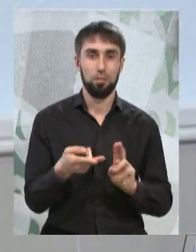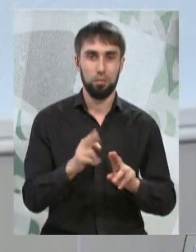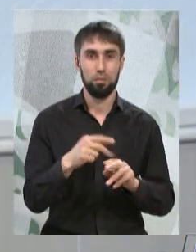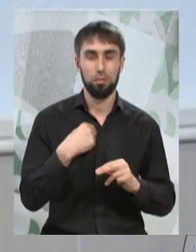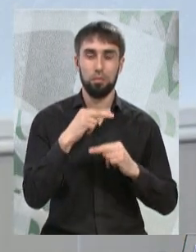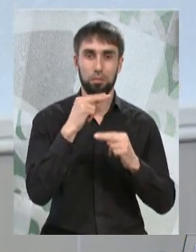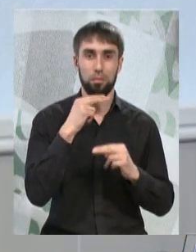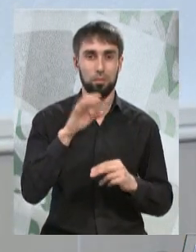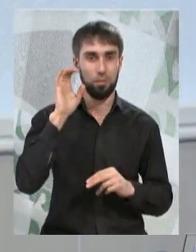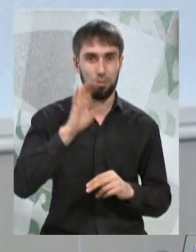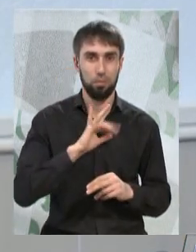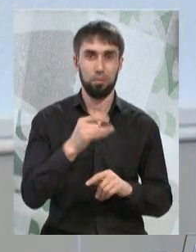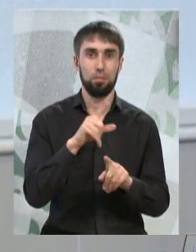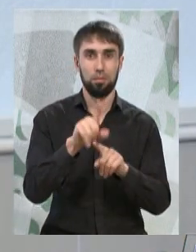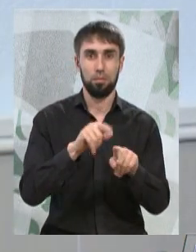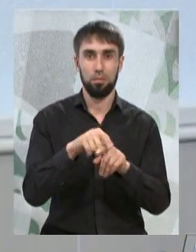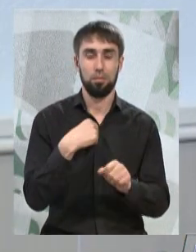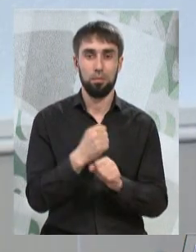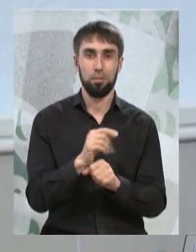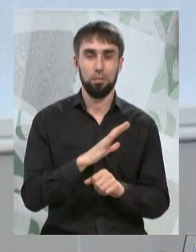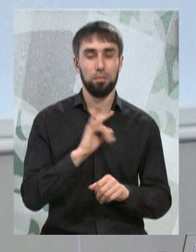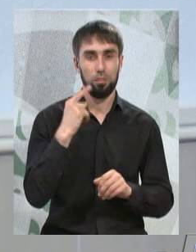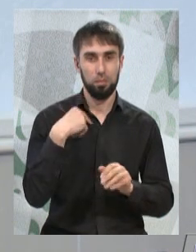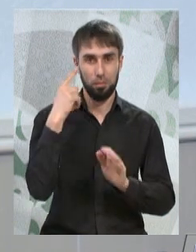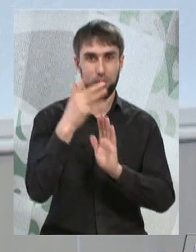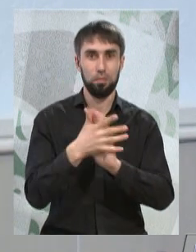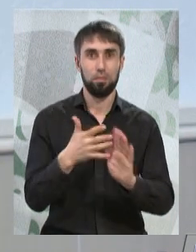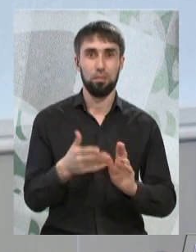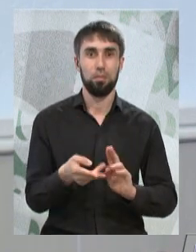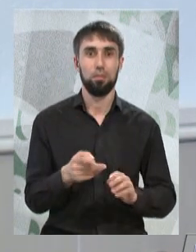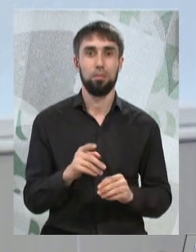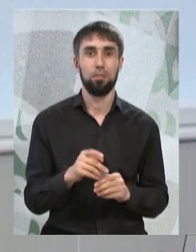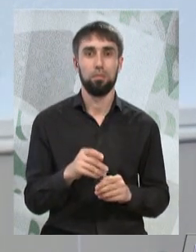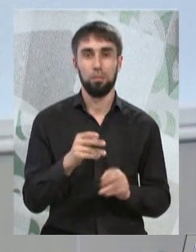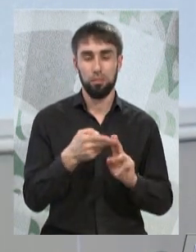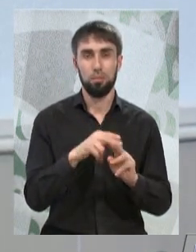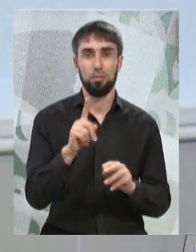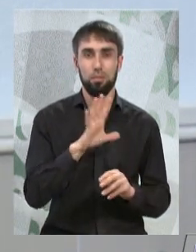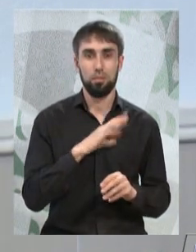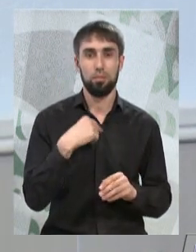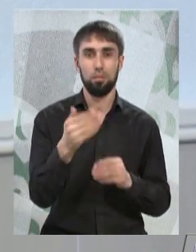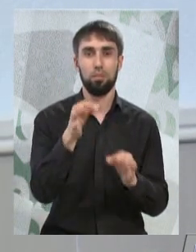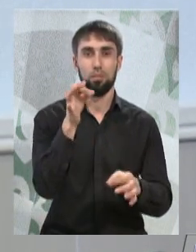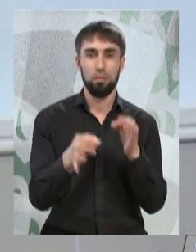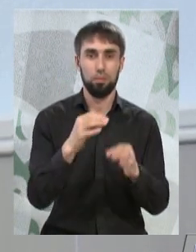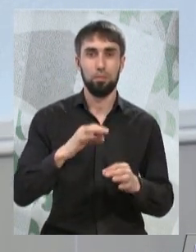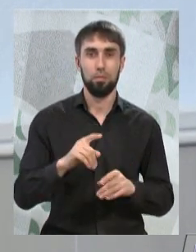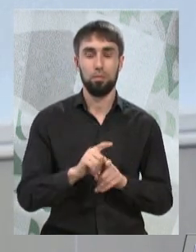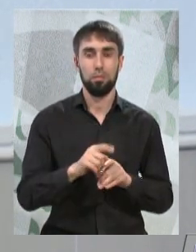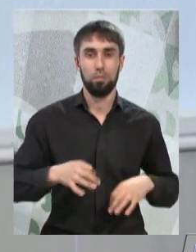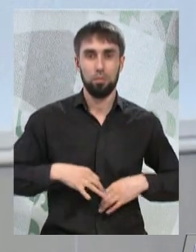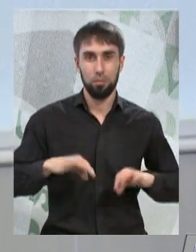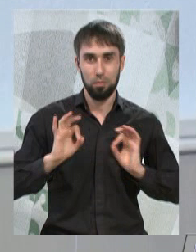и записи делал, и мне понятны. Потому что я тоже далеко от судейского, прокурорского